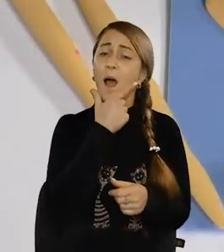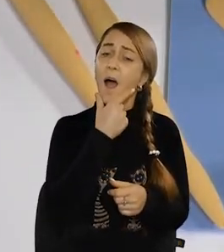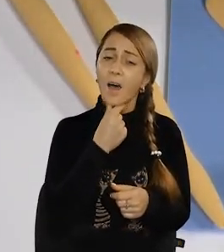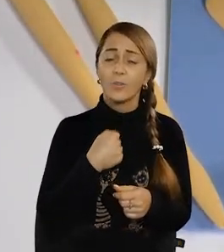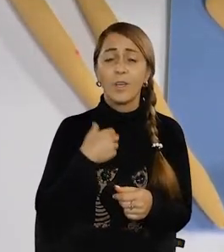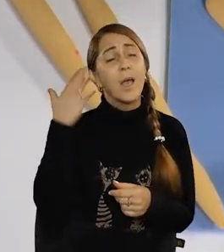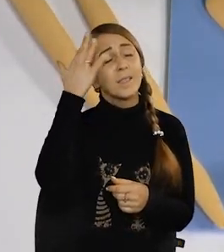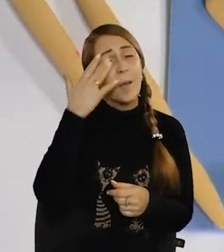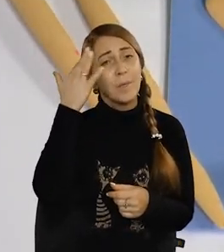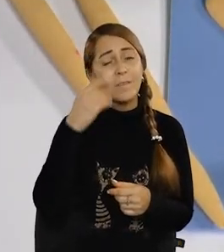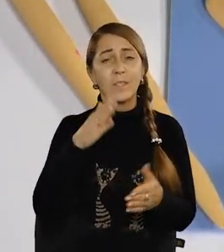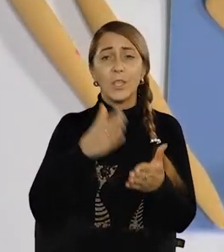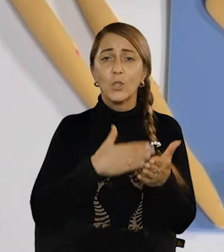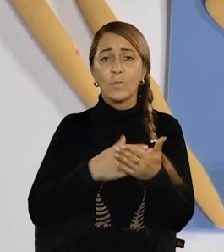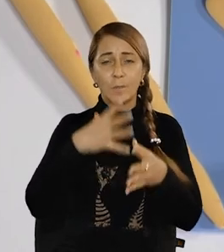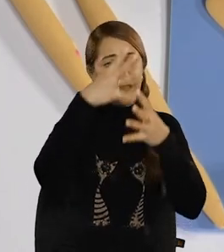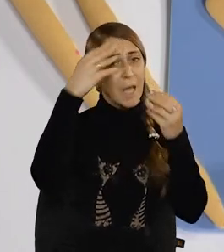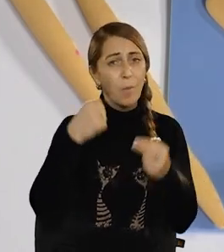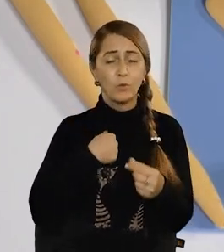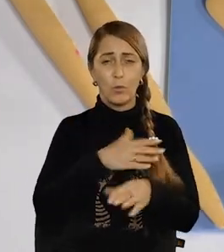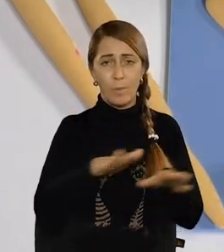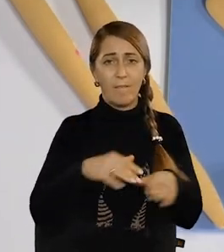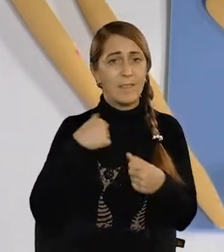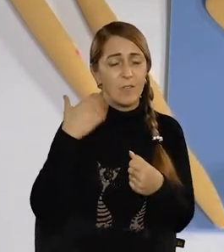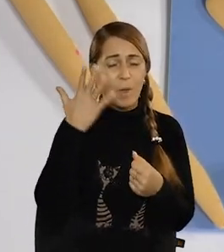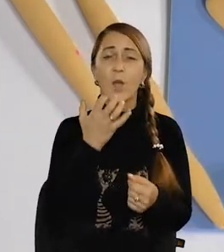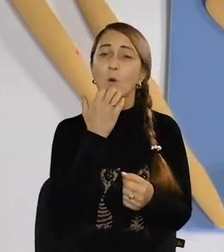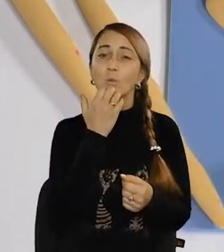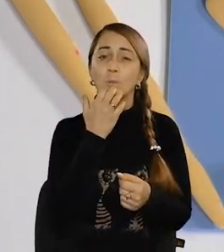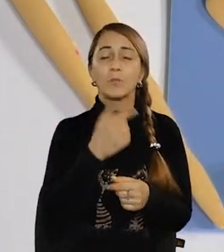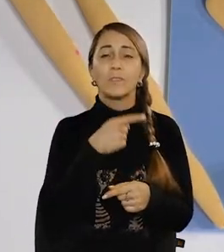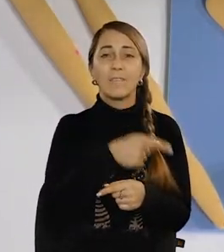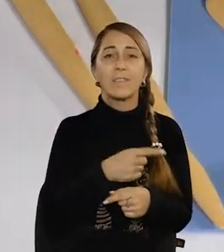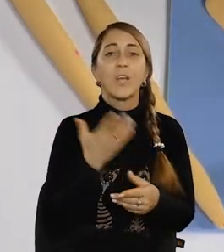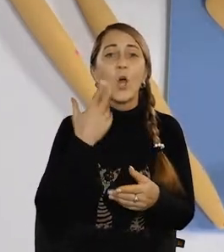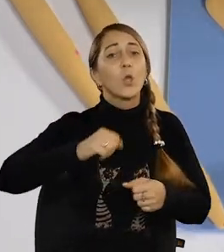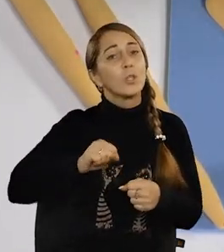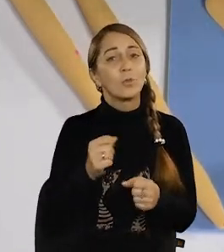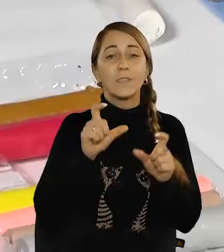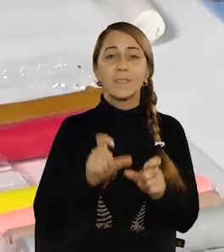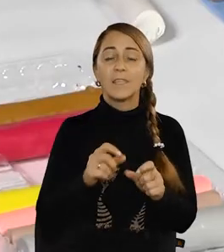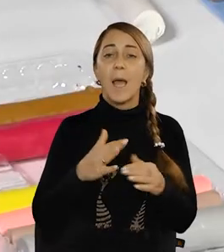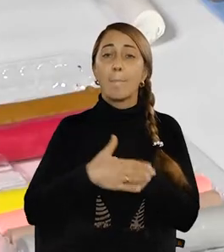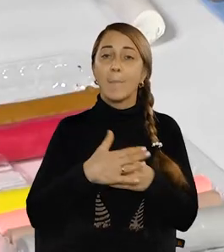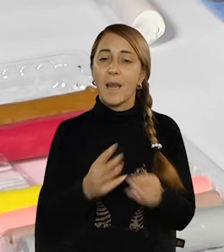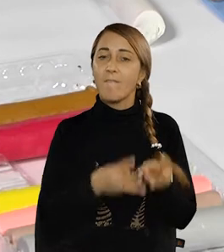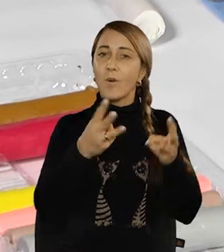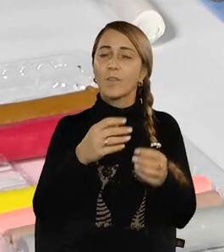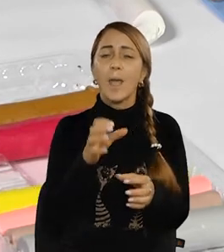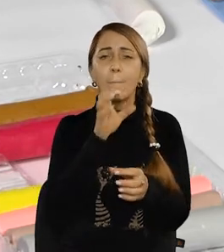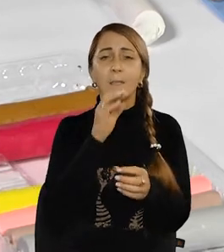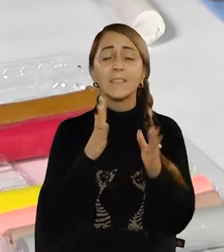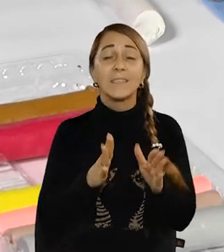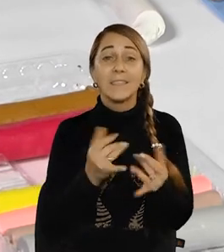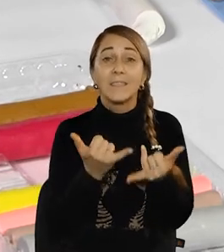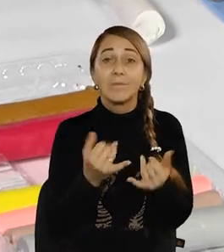що замріявся і зовсім забув, що не вмію плавати, усміхнувся він. Коли друзі вже сиділи біля багаття та пили щойно